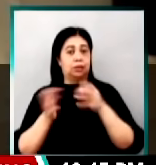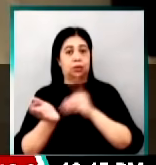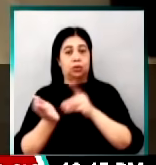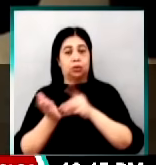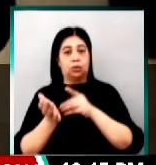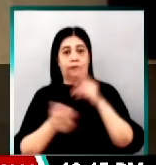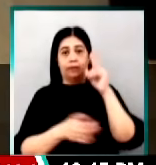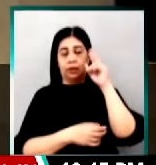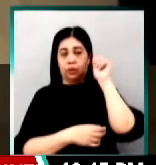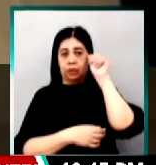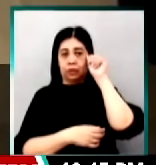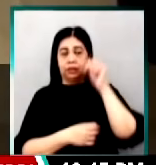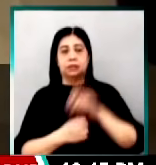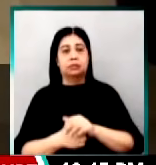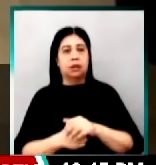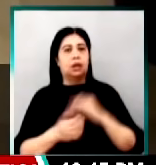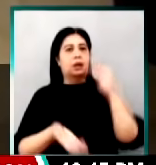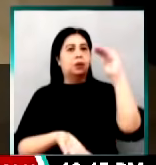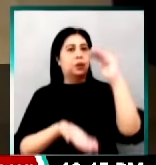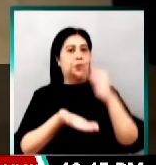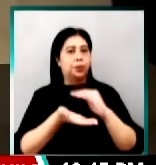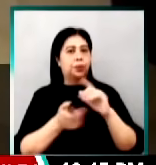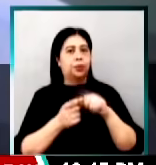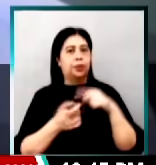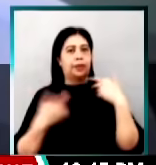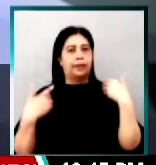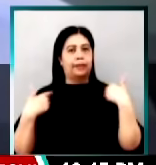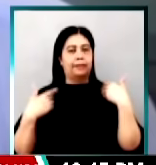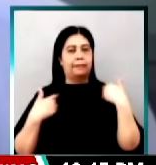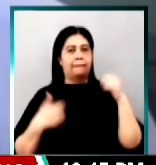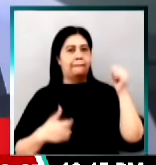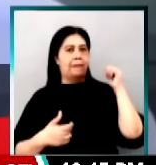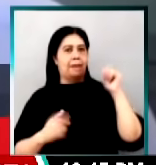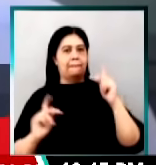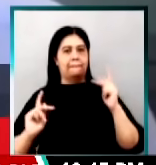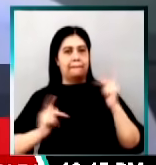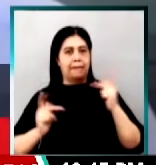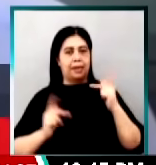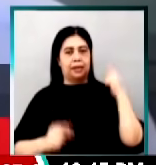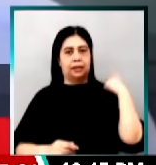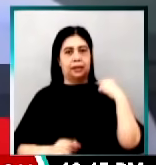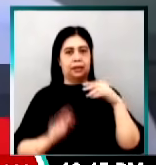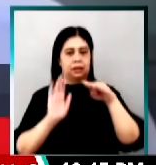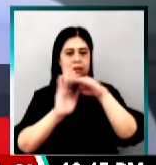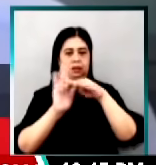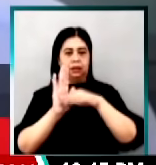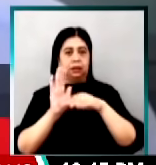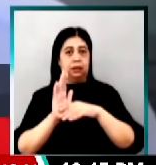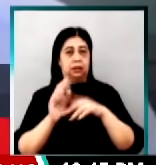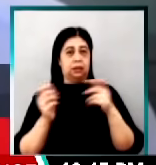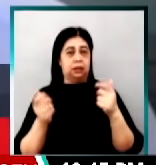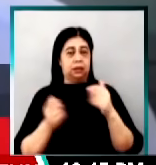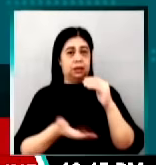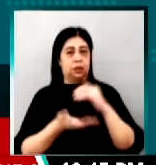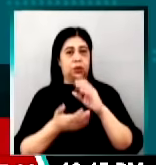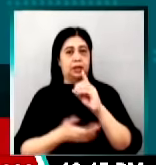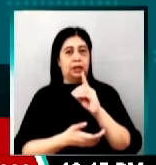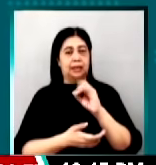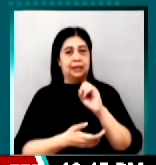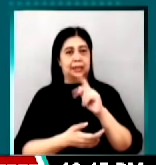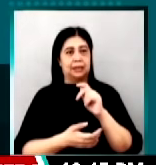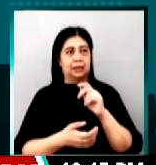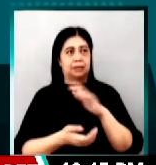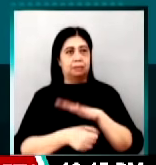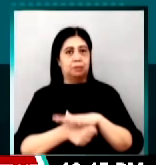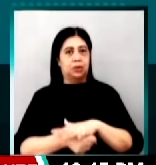Angeles, nababawasan ito ang pagkakaroon ng back pains. In ranking, no, pinakamababang disc pressures would be when you're lying